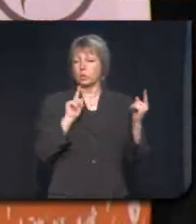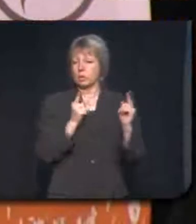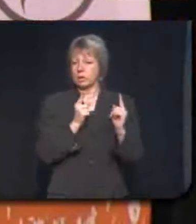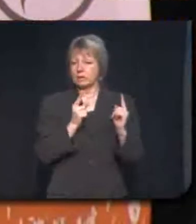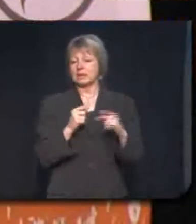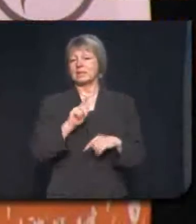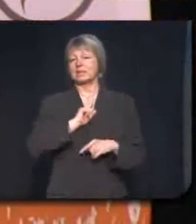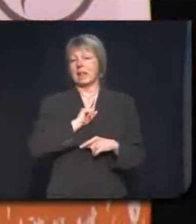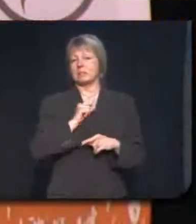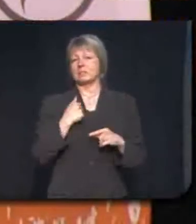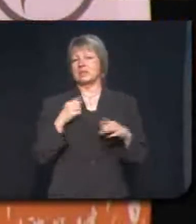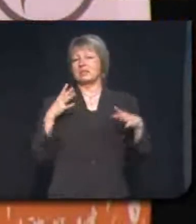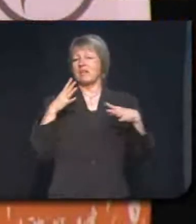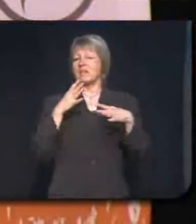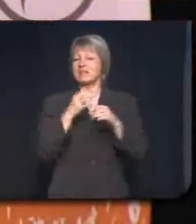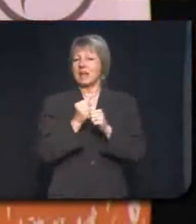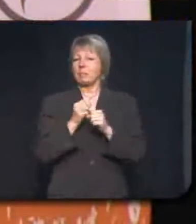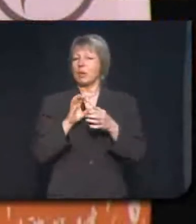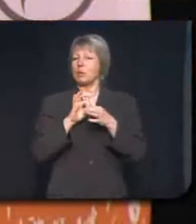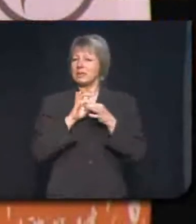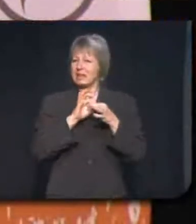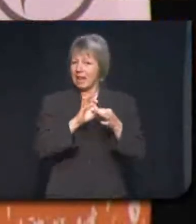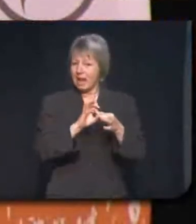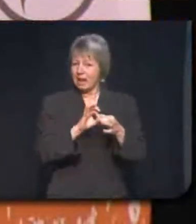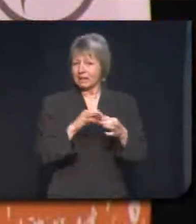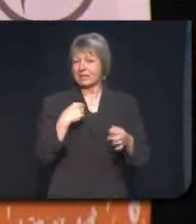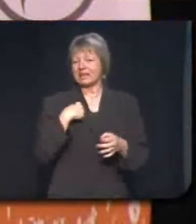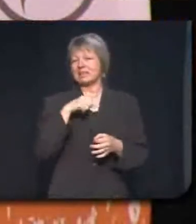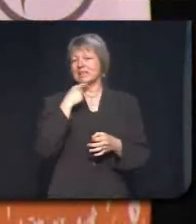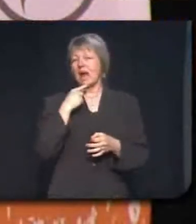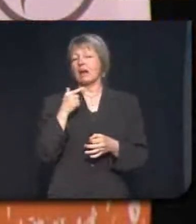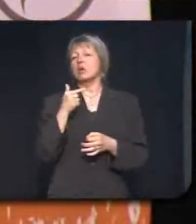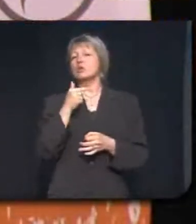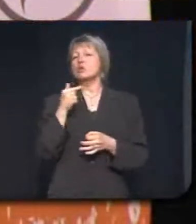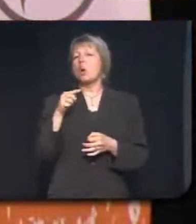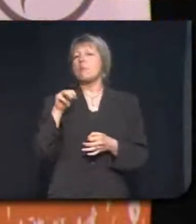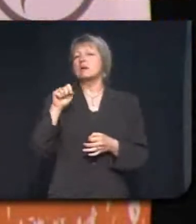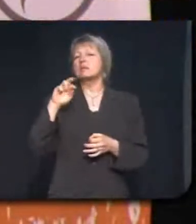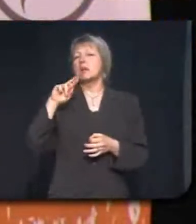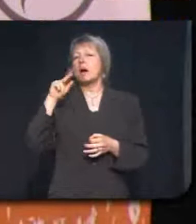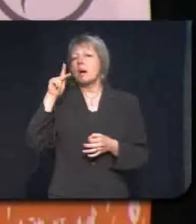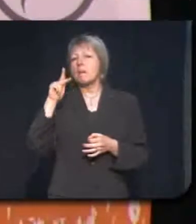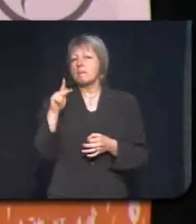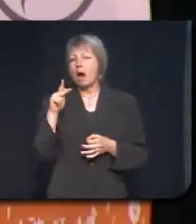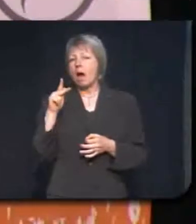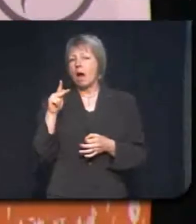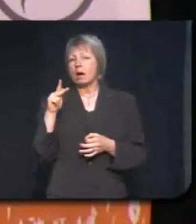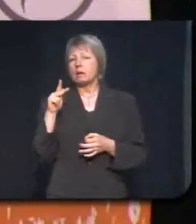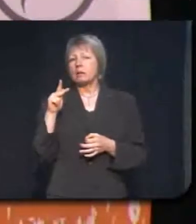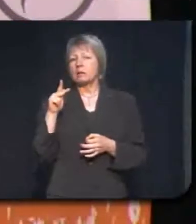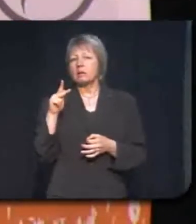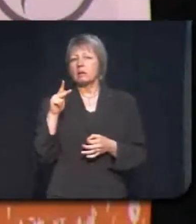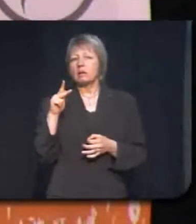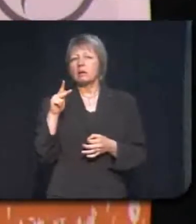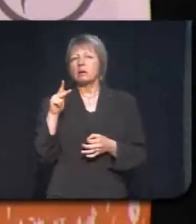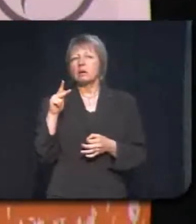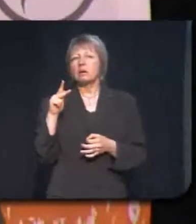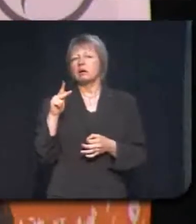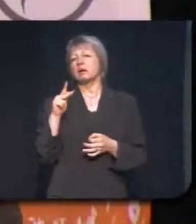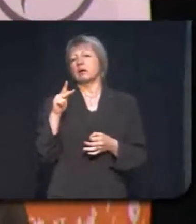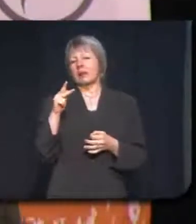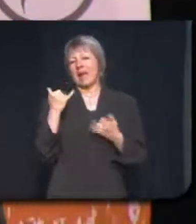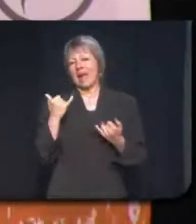ich als Versammlungsleiter mit Hausrecht habe Jan leutet und Thomas mag das Recht gegebene zur Not einen weiteren Piraten dieser Versammlung zu